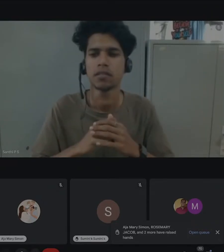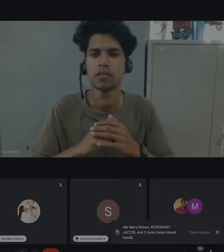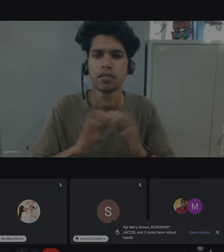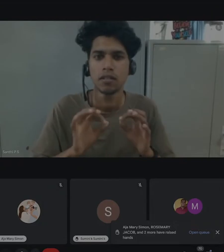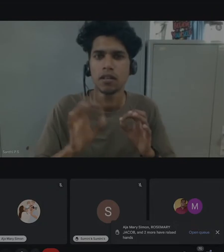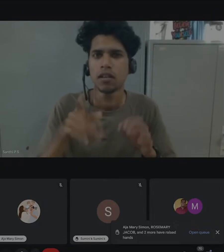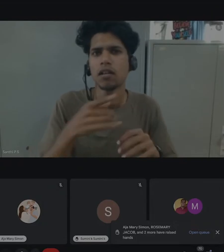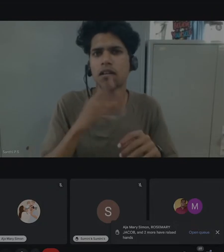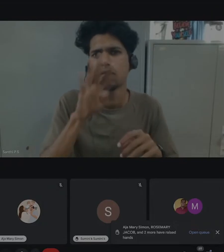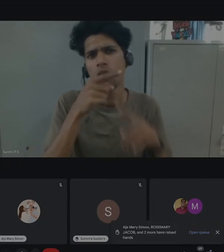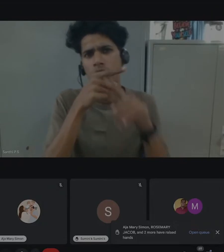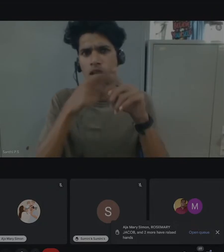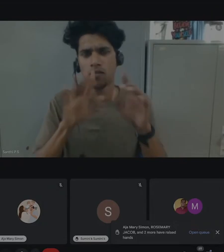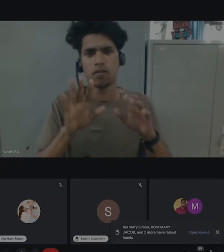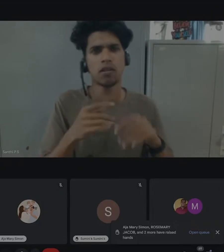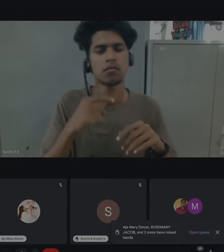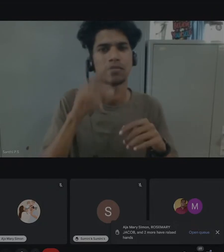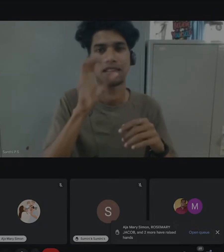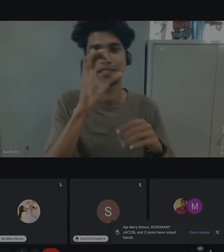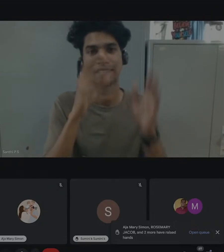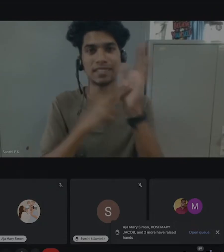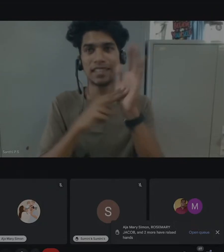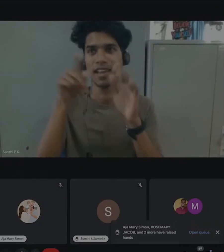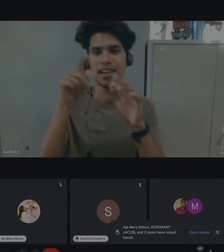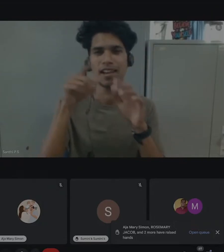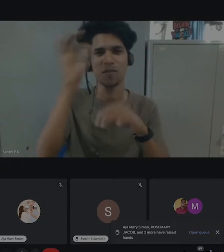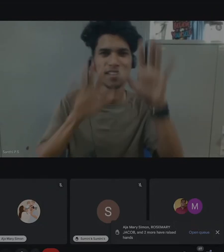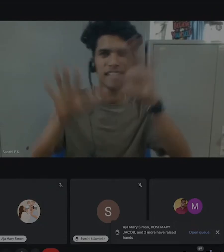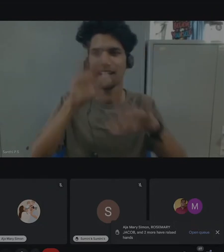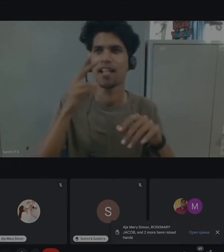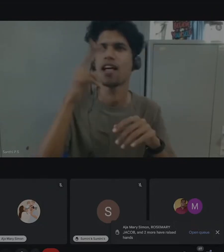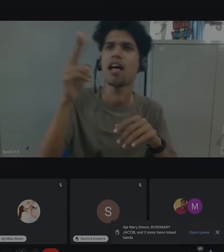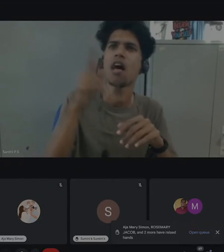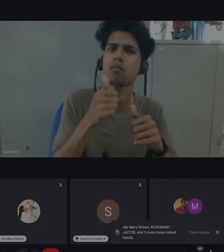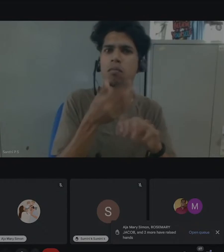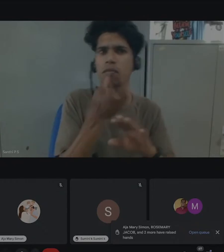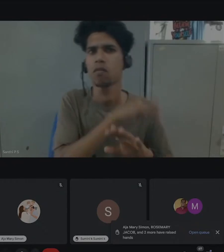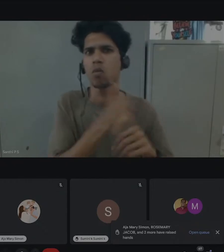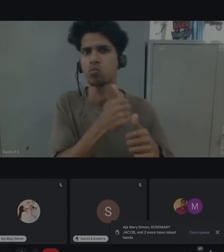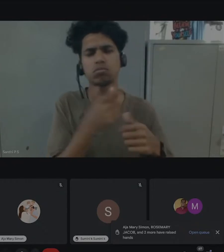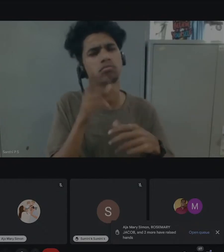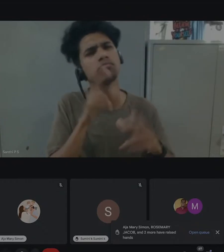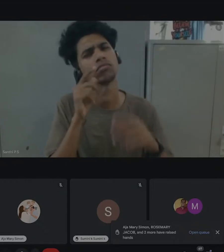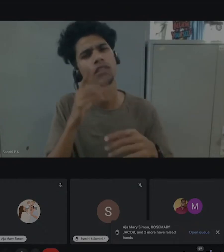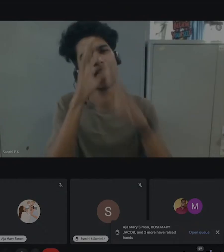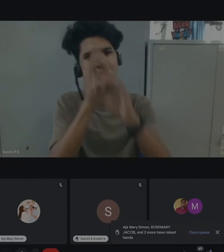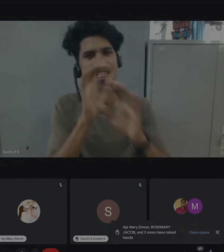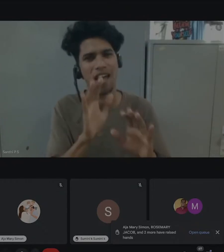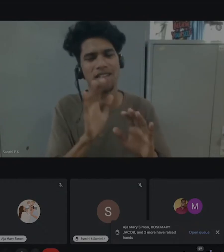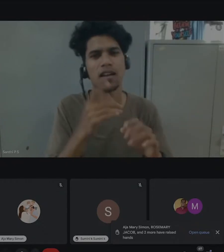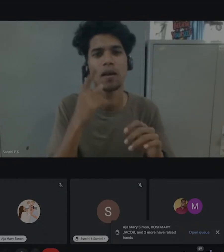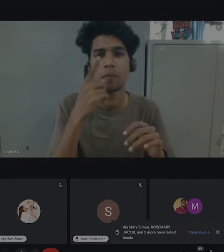വയസ്സായി, നല്ല രീതിയിൽ കാർട്ടൂൺ കാണുന്നുണ്ടായിരുന്നു എന്ന് മാഡം തന്നെ പറഞ്ഞിട്ടുണ്ട്. അപ്പോൾ നമുക്ക് ആദ്യമായി ചെയ്യേണ്ടത്